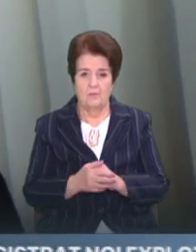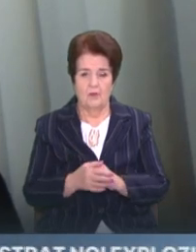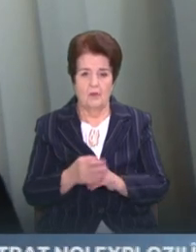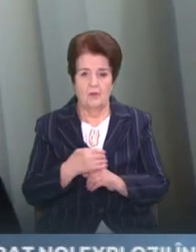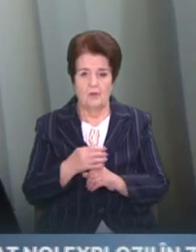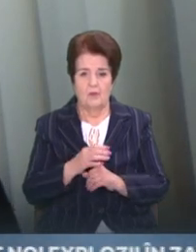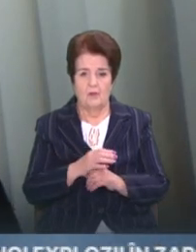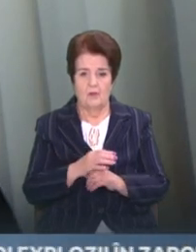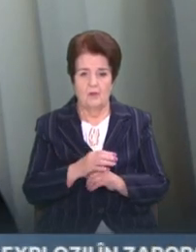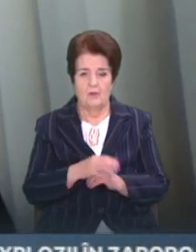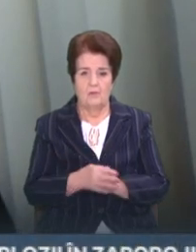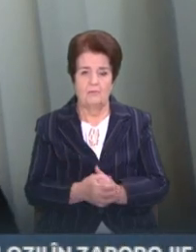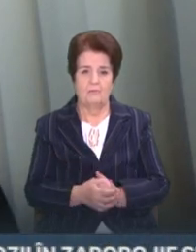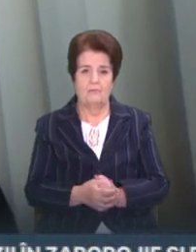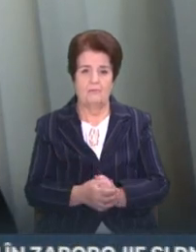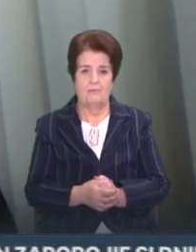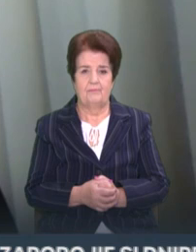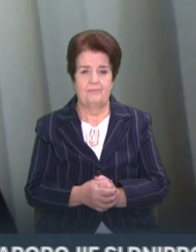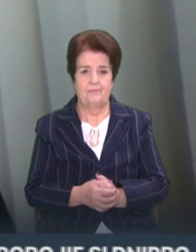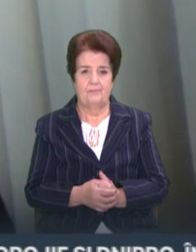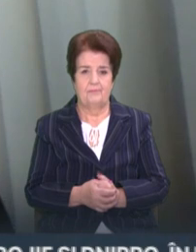până la sfârșit.